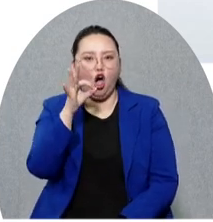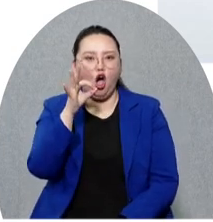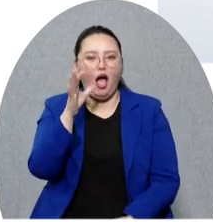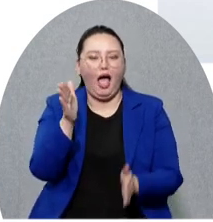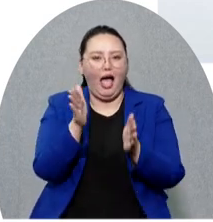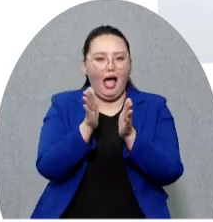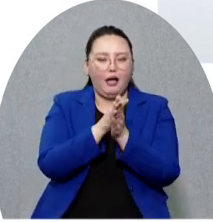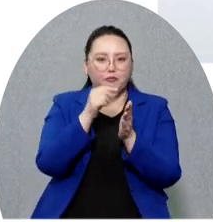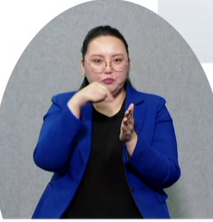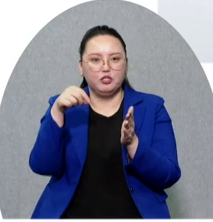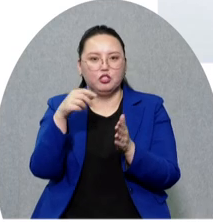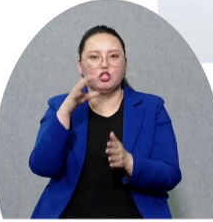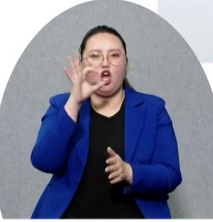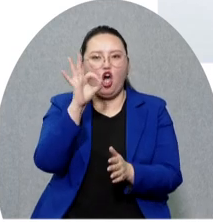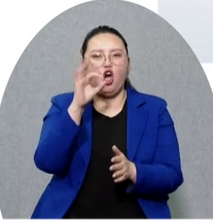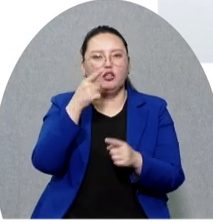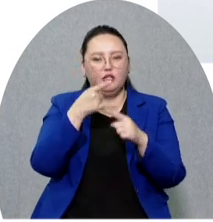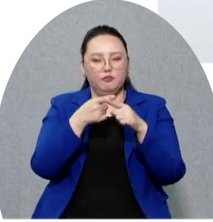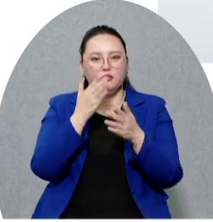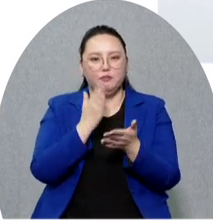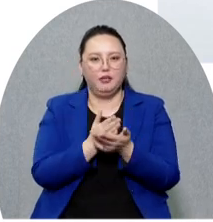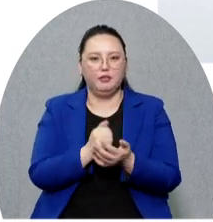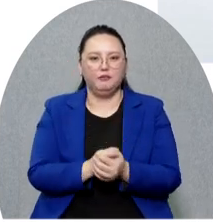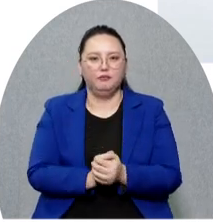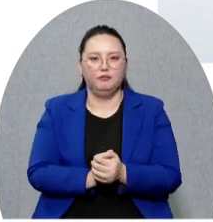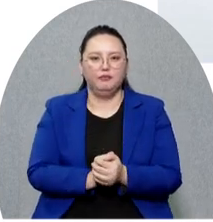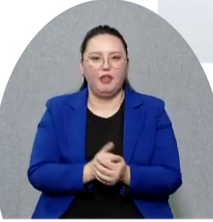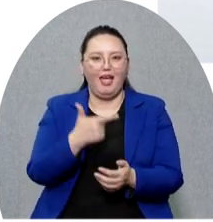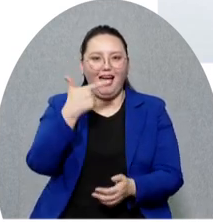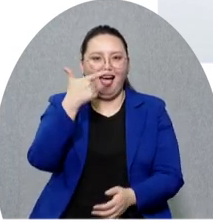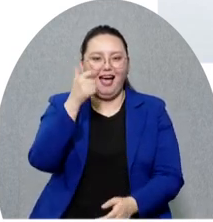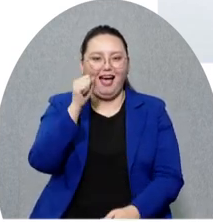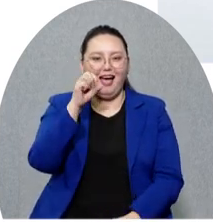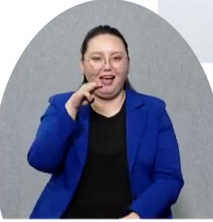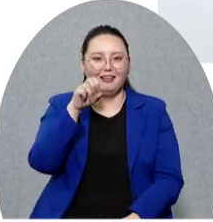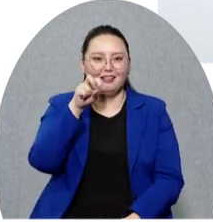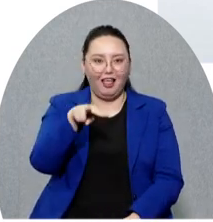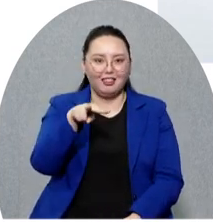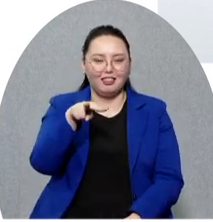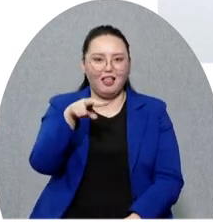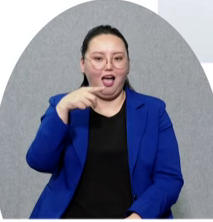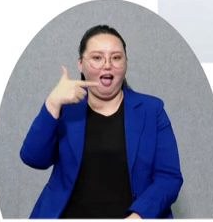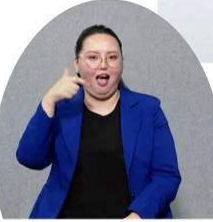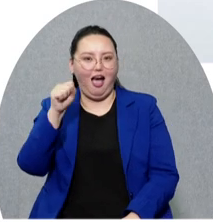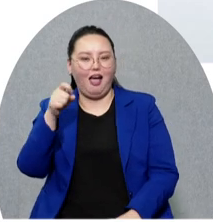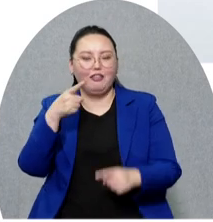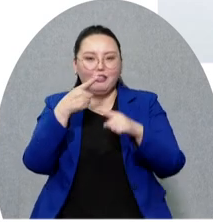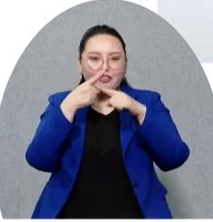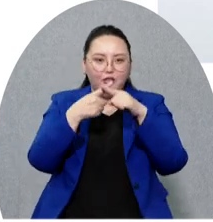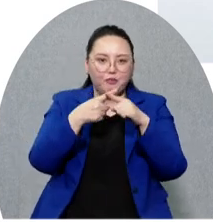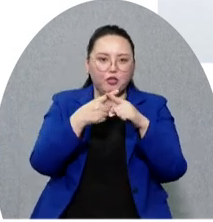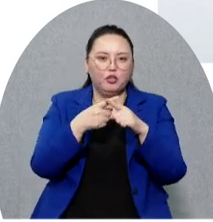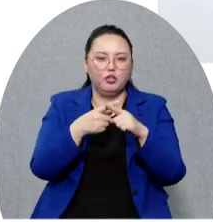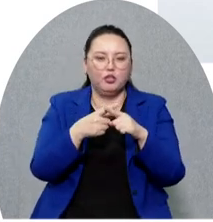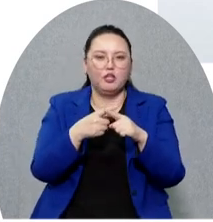гэдэс жиргэлсэн байж байна. Мөн гатлах, туулж гатлах бэрхшээлийг даван туулах, далай тэнгисийг гатлах